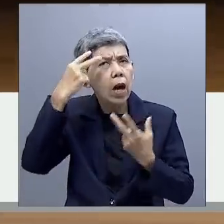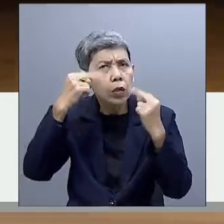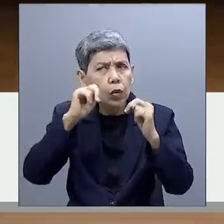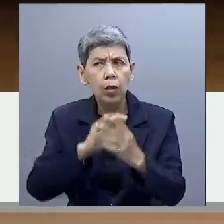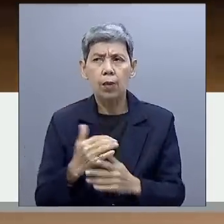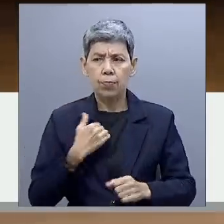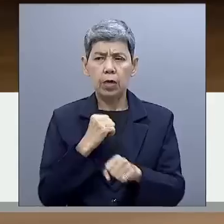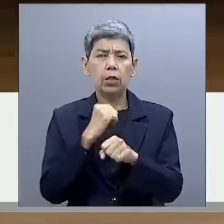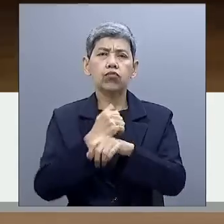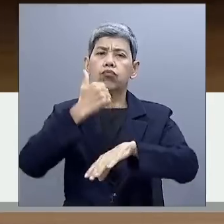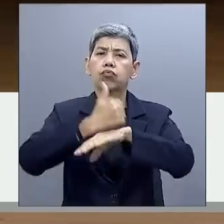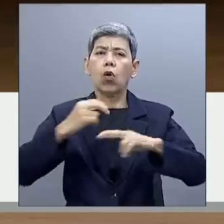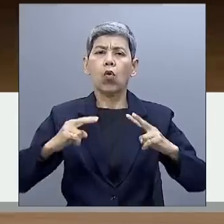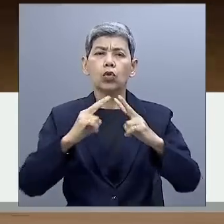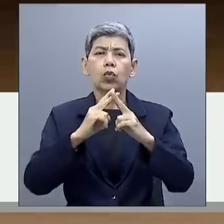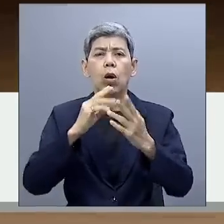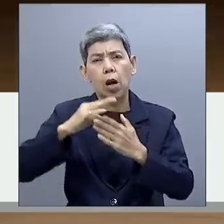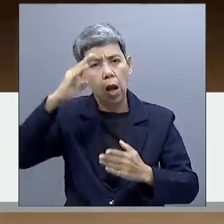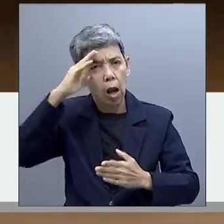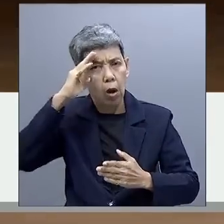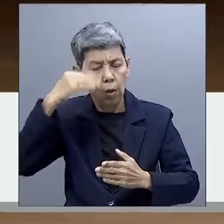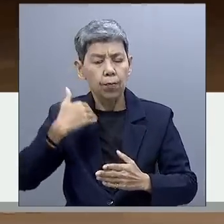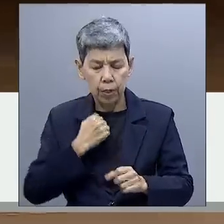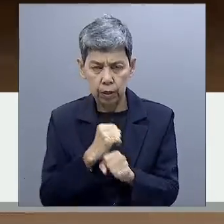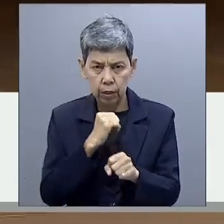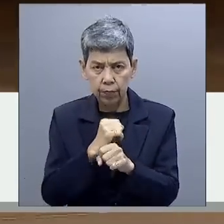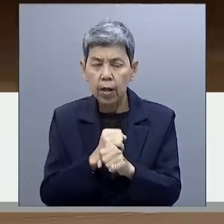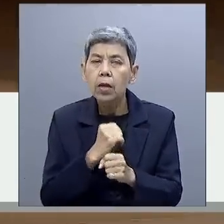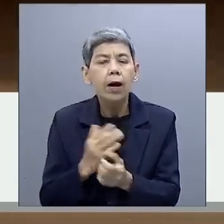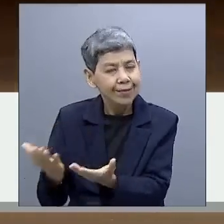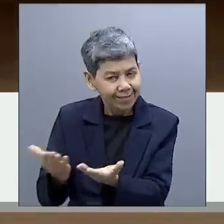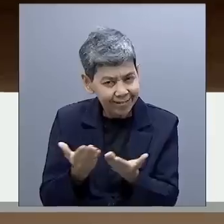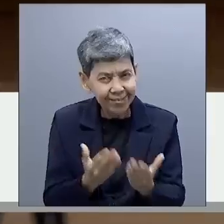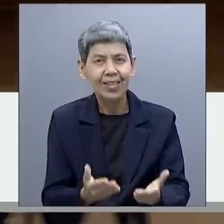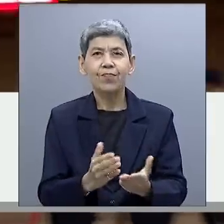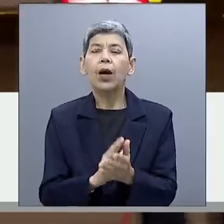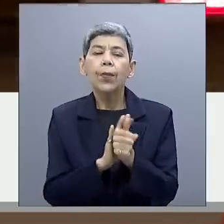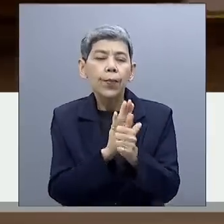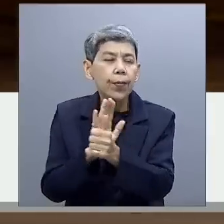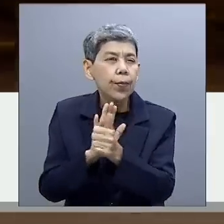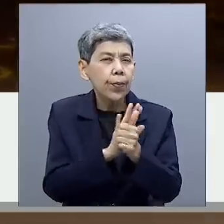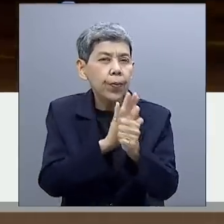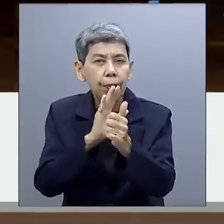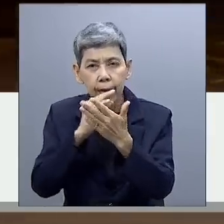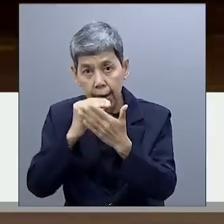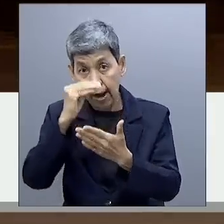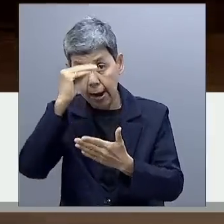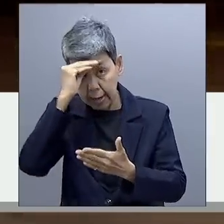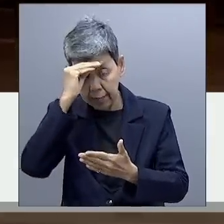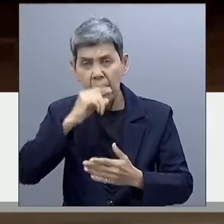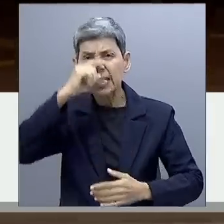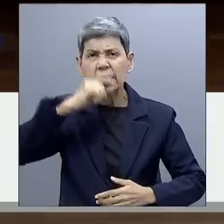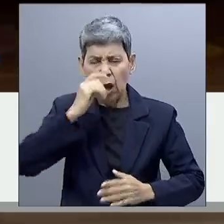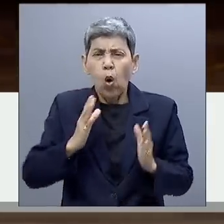รัฐมนตรีและรัฐมนตรีว่าการกระทรวงกลาโหมเป็นคนไปให้การต้อนรับและไปให้กำลังใจนักศึกษาไทย